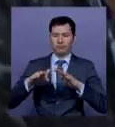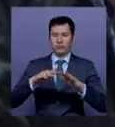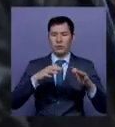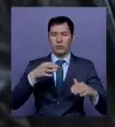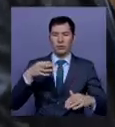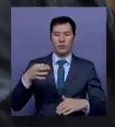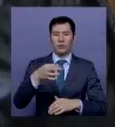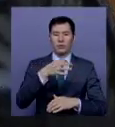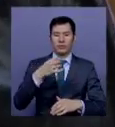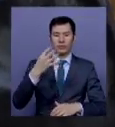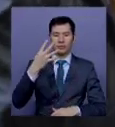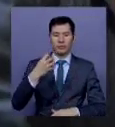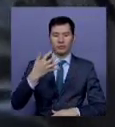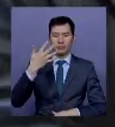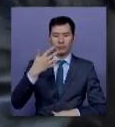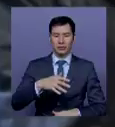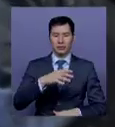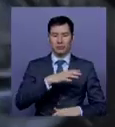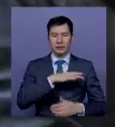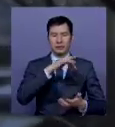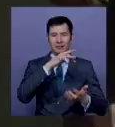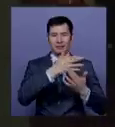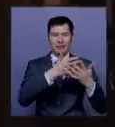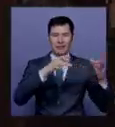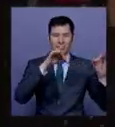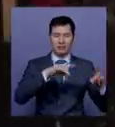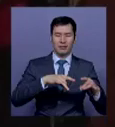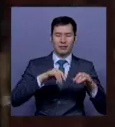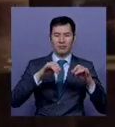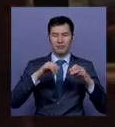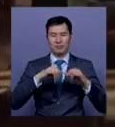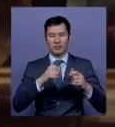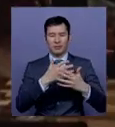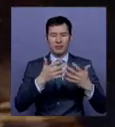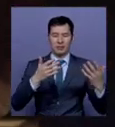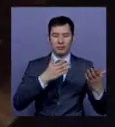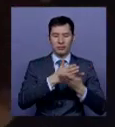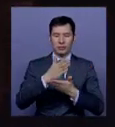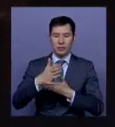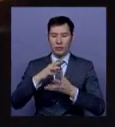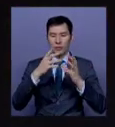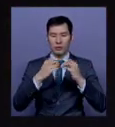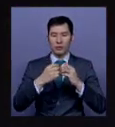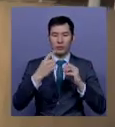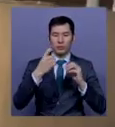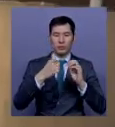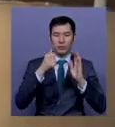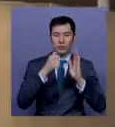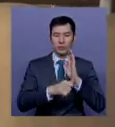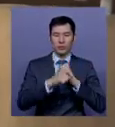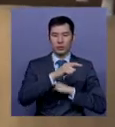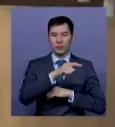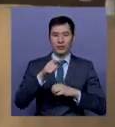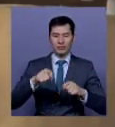облыстың 450-ден аса мекемесін тексерген. Анықталғаны олардың 176-сы енгізілген төтенше жағдай режиміне қарамастан